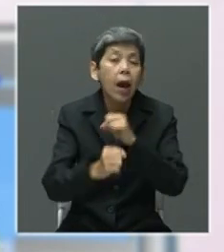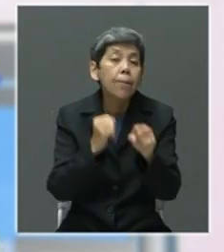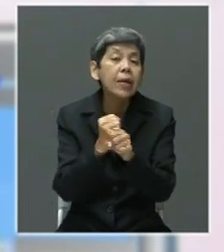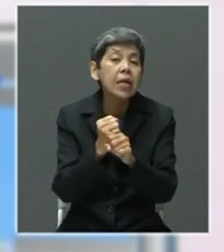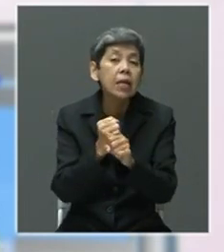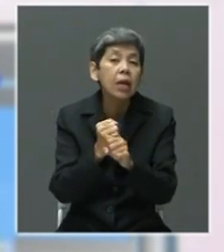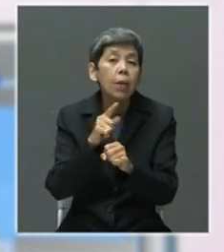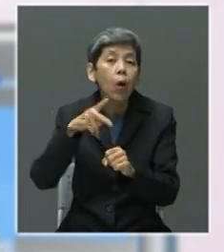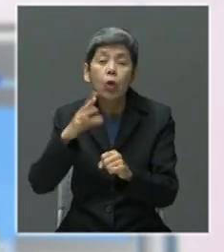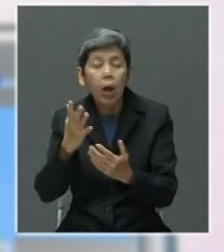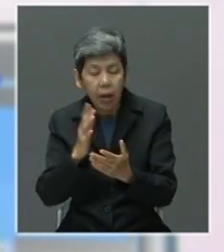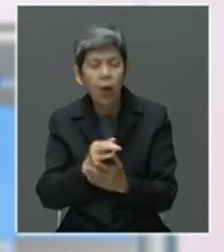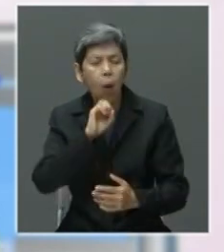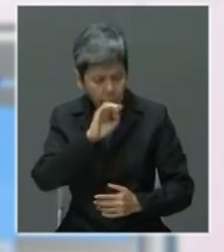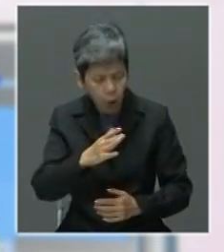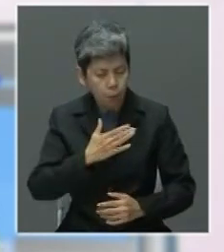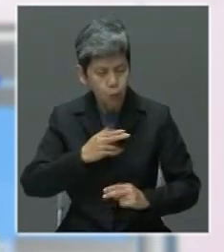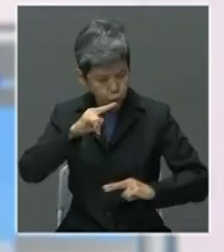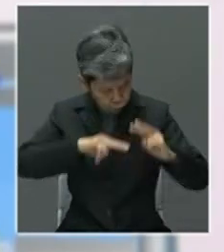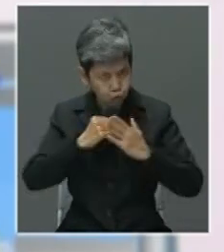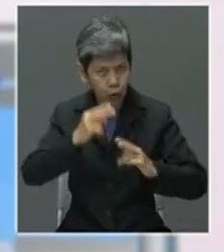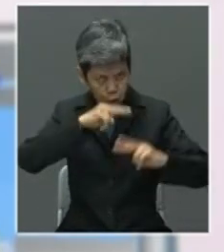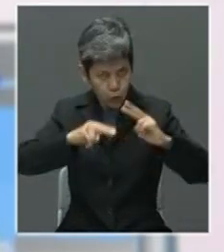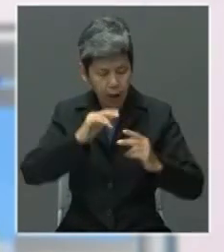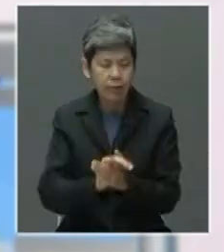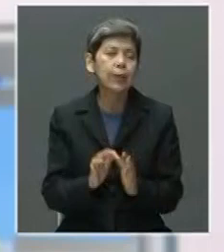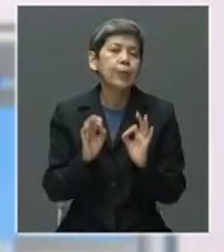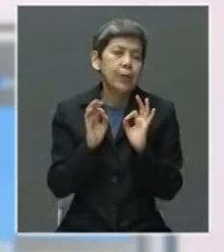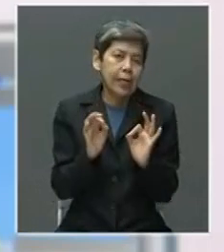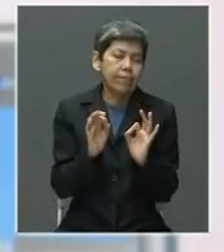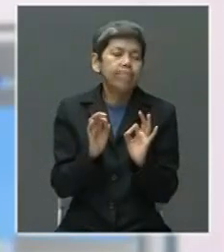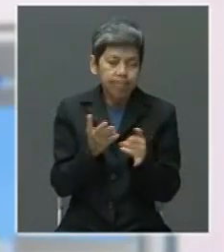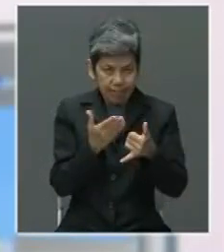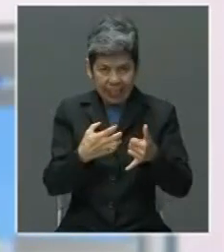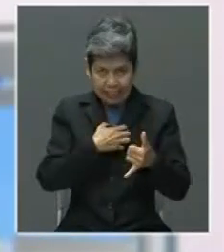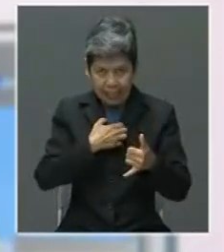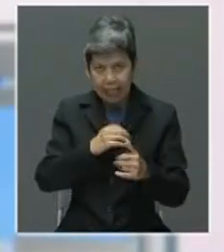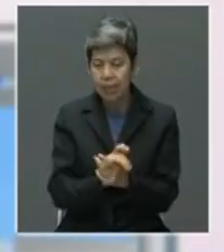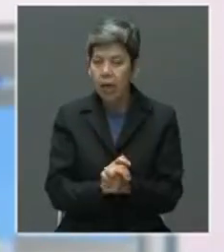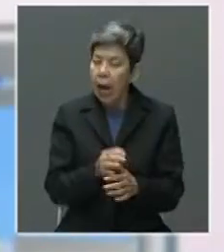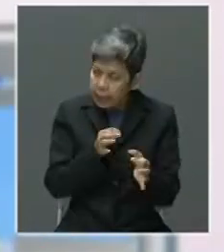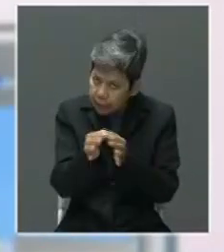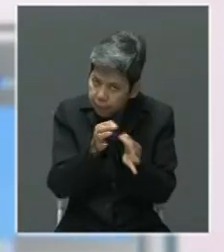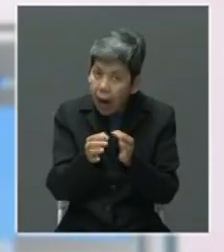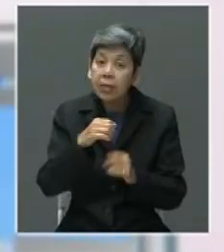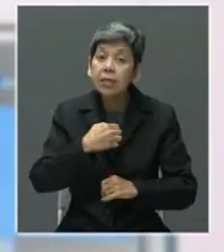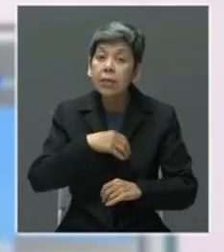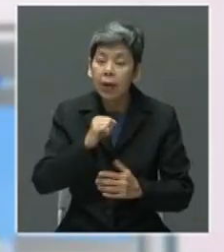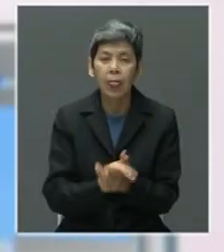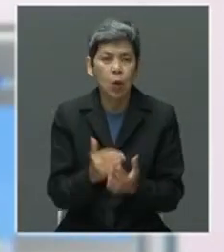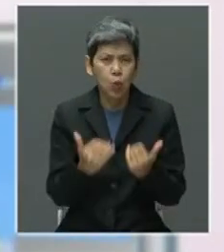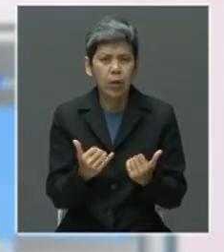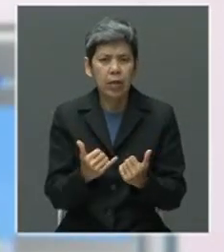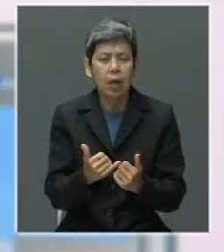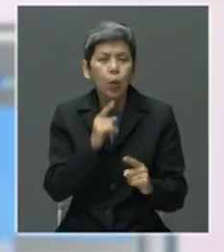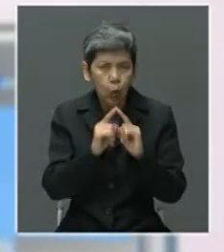ไรคุณบอกมาเลยครับเดี๋ยวผมตรวจให ้โอเคเอาเป็นว่าคือคุณวีระอยากให้สีพันวานั้นอธิบายเพิ่มเติมนะฮะวันนี้ต